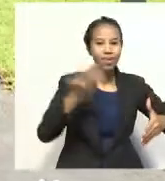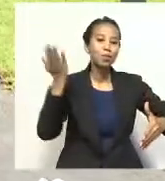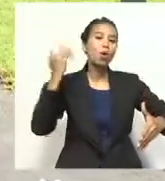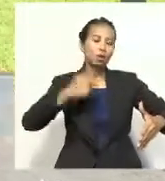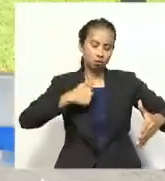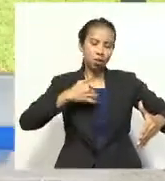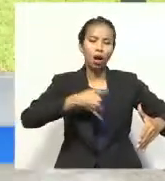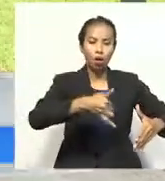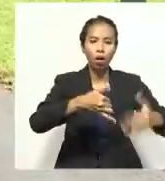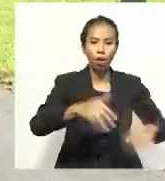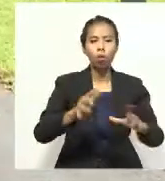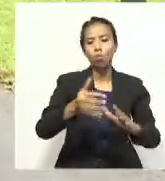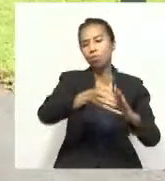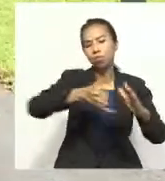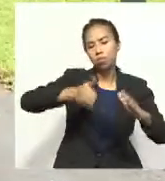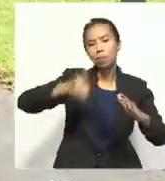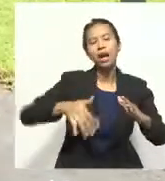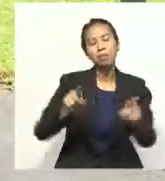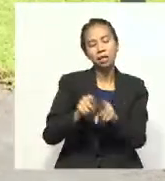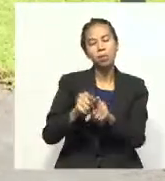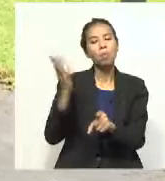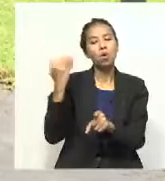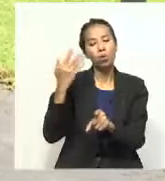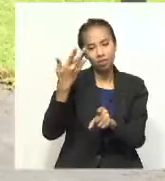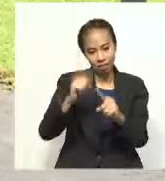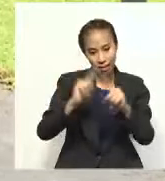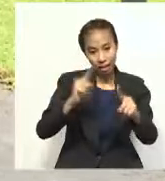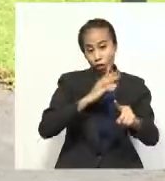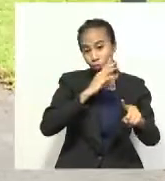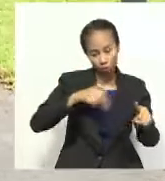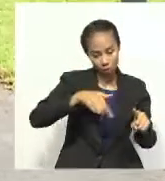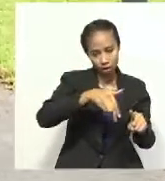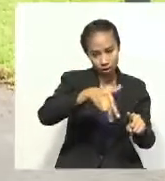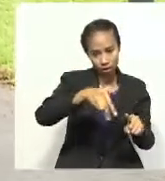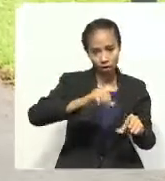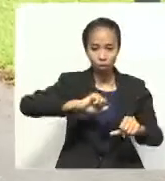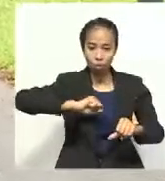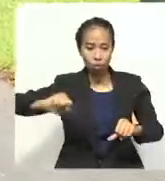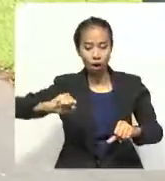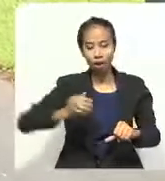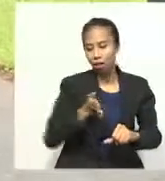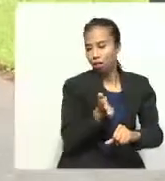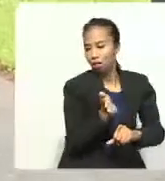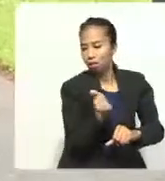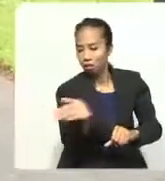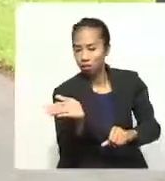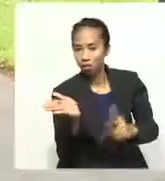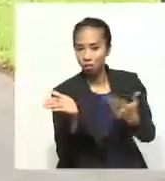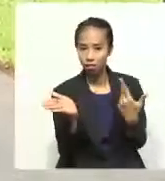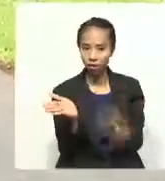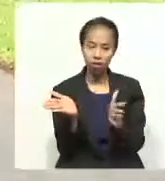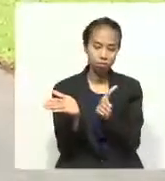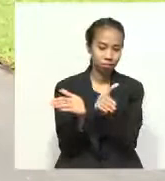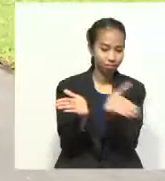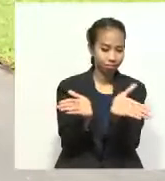อยู่ช่วงนั้นอยู่ครั้งหนึ่งแล้วก็พอเดินต่อไปเรื่อยๆเราไปเจอทางแยกฮะแยกขวานะครับแยกขวาแล้วก็